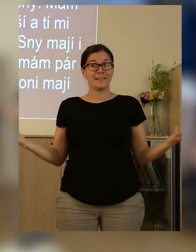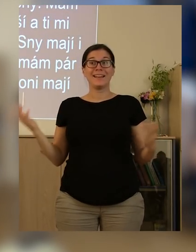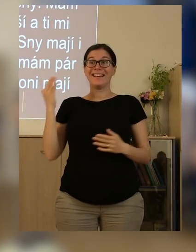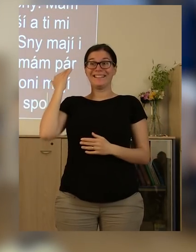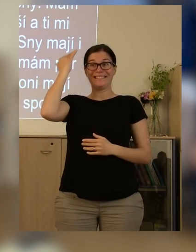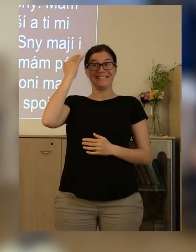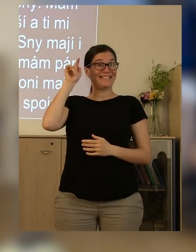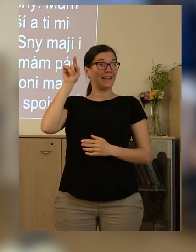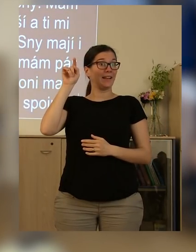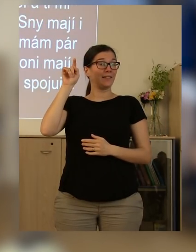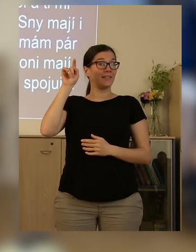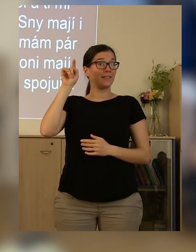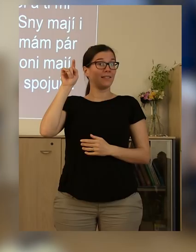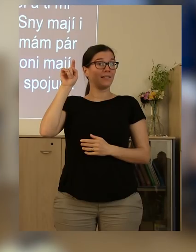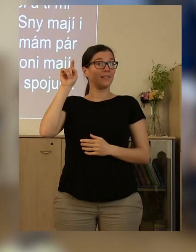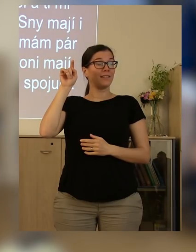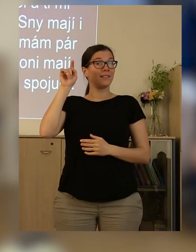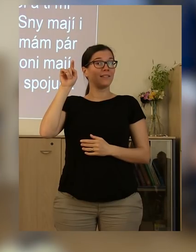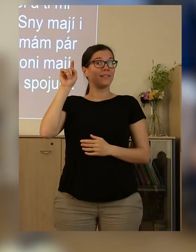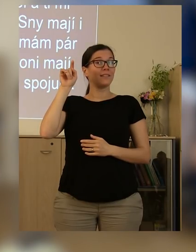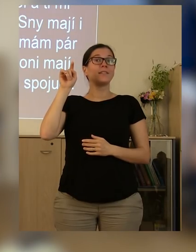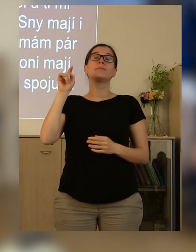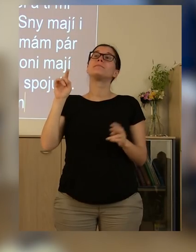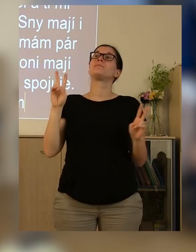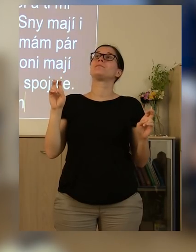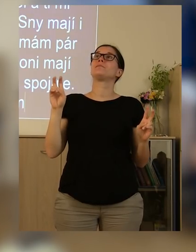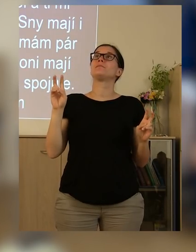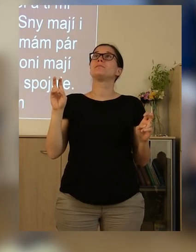sen je něčím,